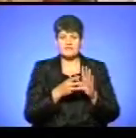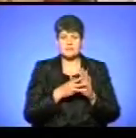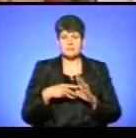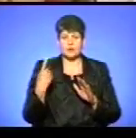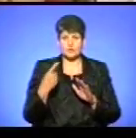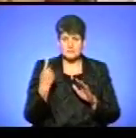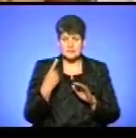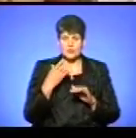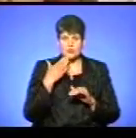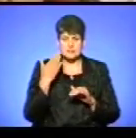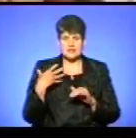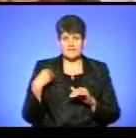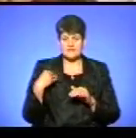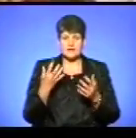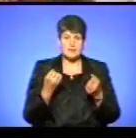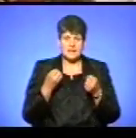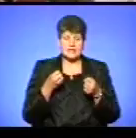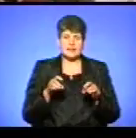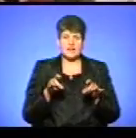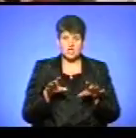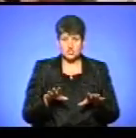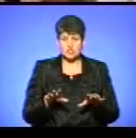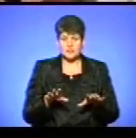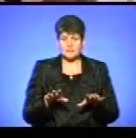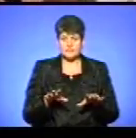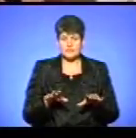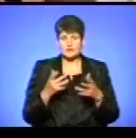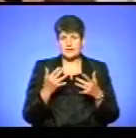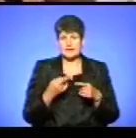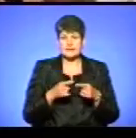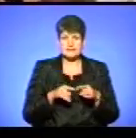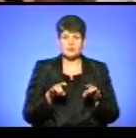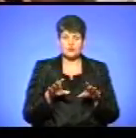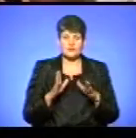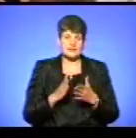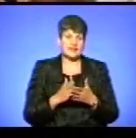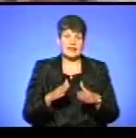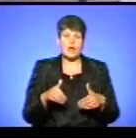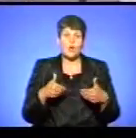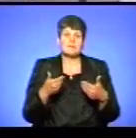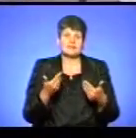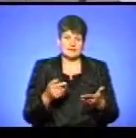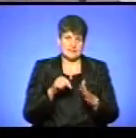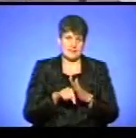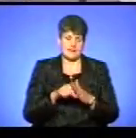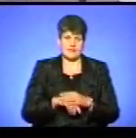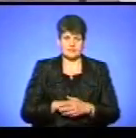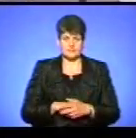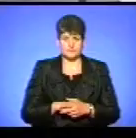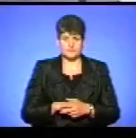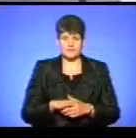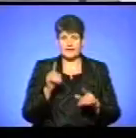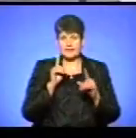областей. От остання область Львівська прийняла таке рішення, от, оскільки ця постанова є суто рекомендаційного характеру. На